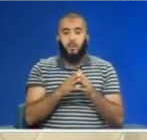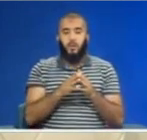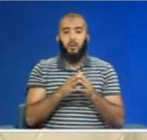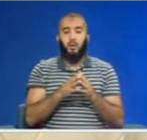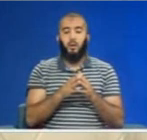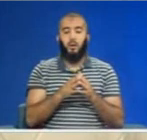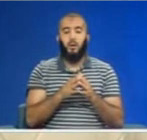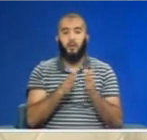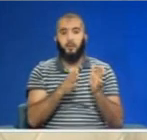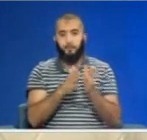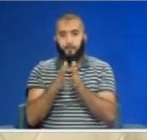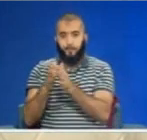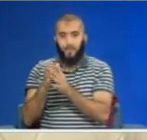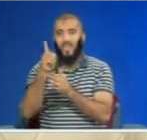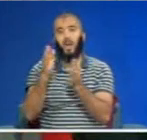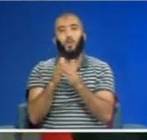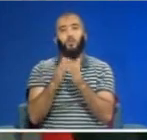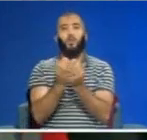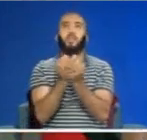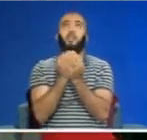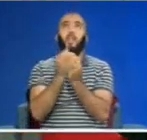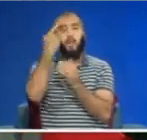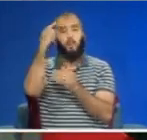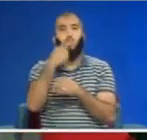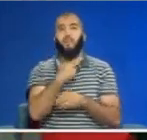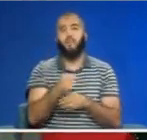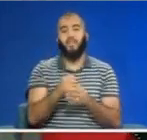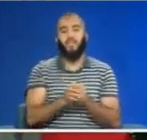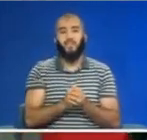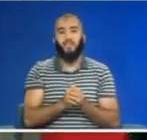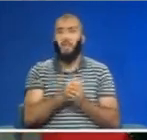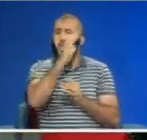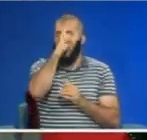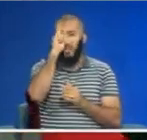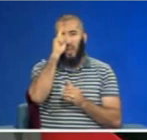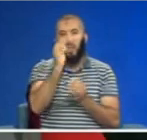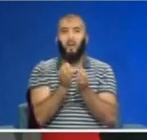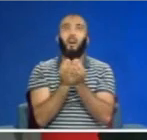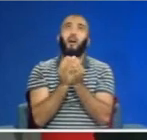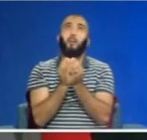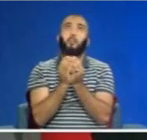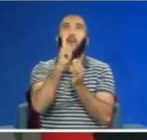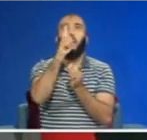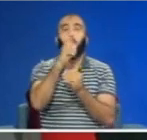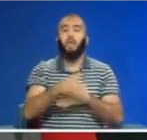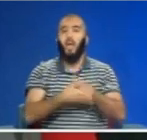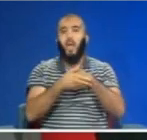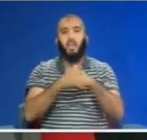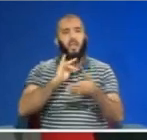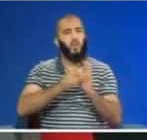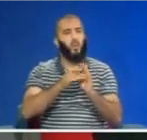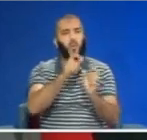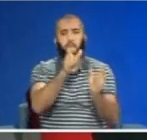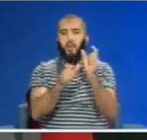طيب طلبة دعاء لأبنائها سيدة رشيدة من ولاية شلف. والله نسأل الله تعالى التوفيق والسداد والصلاح لجميع